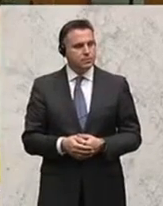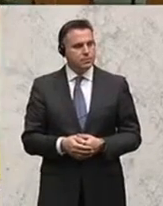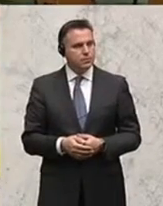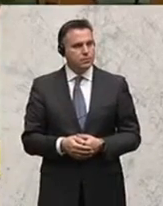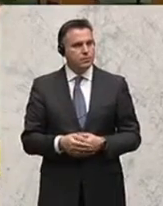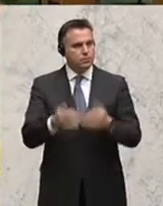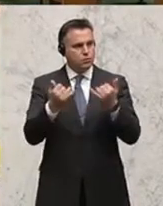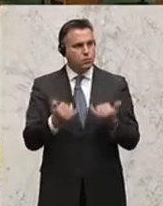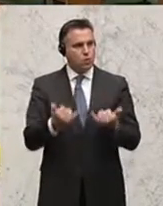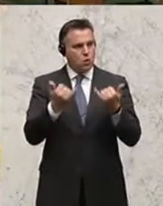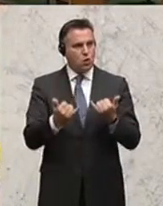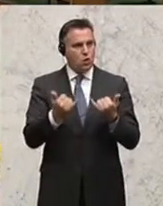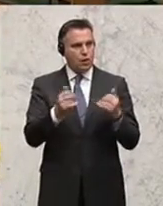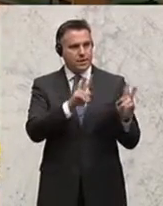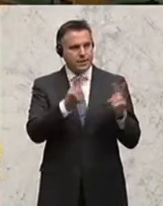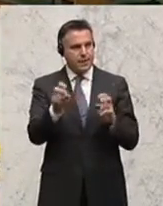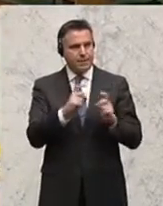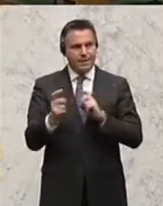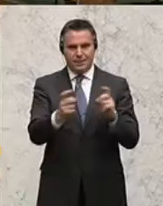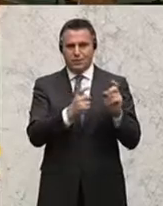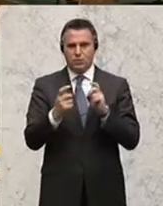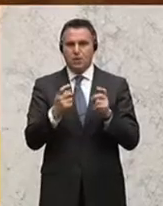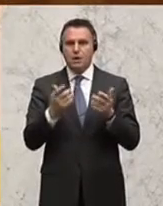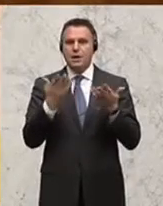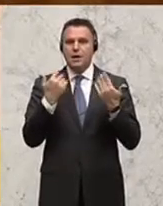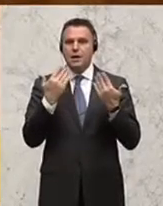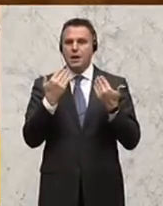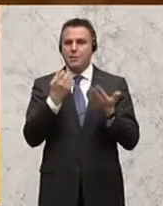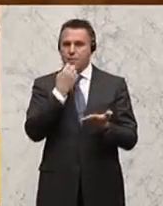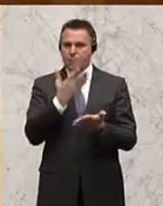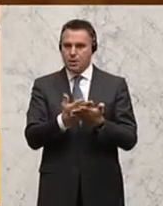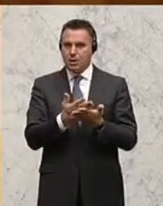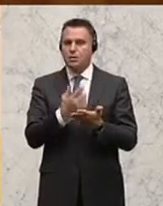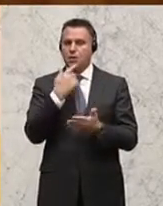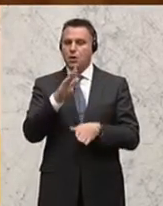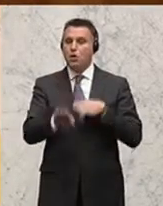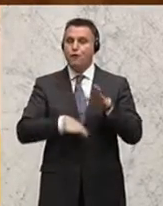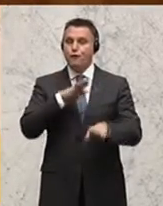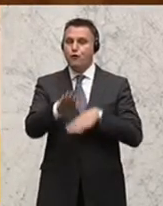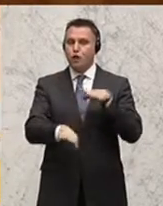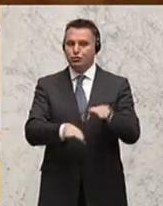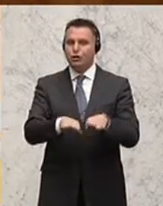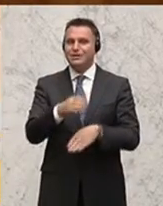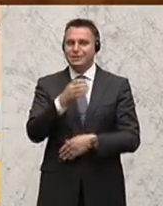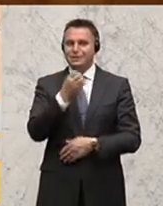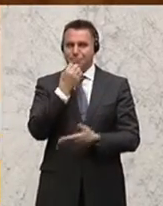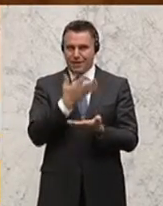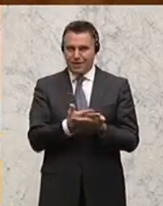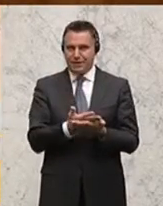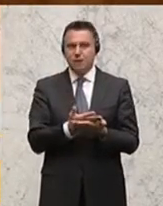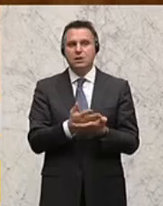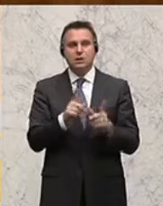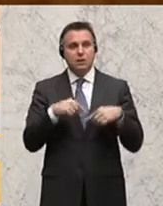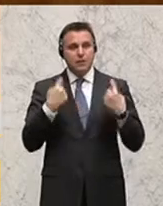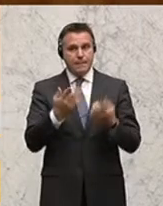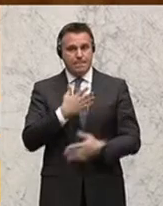zum heute in Diskussion stehenden Klimabericht, der nennt sich Fortschrittsbericht, möchte ich eingangs feststellen für